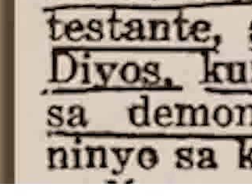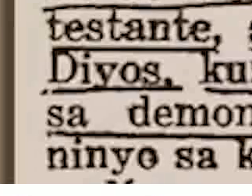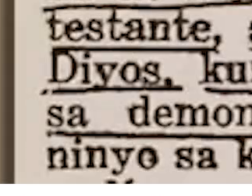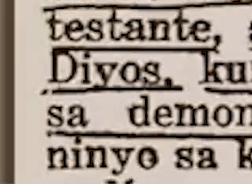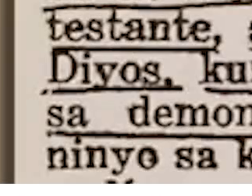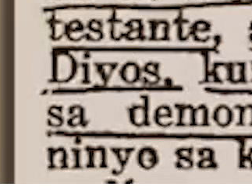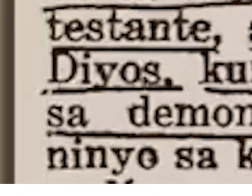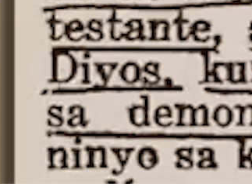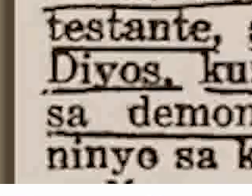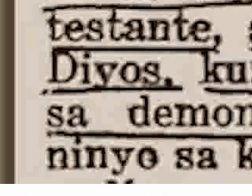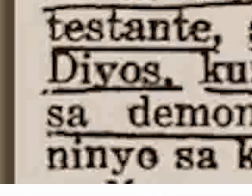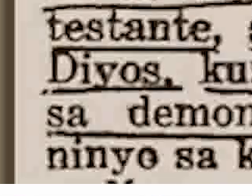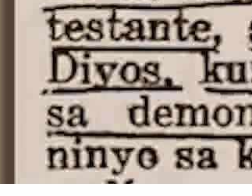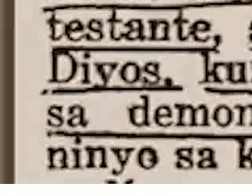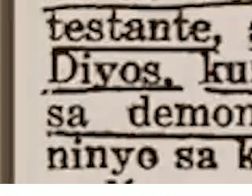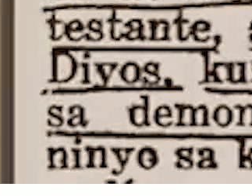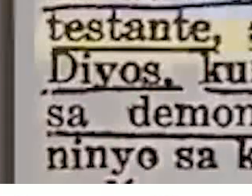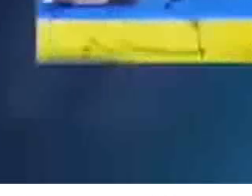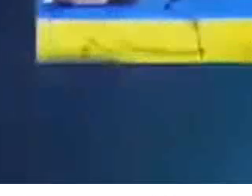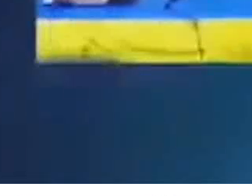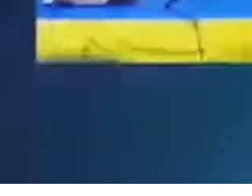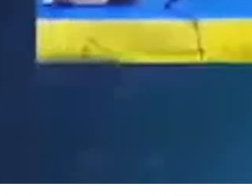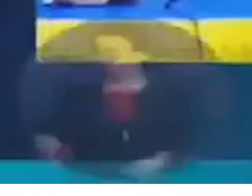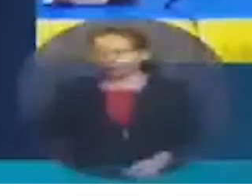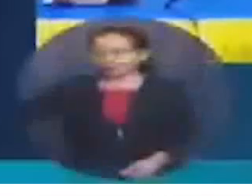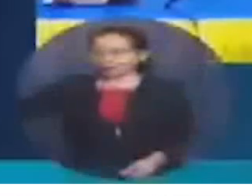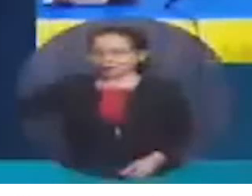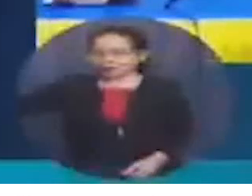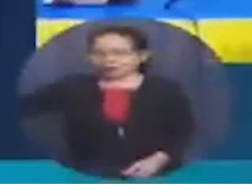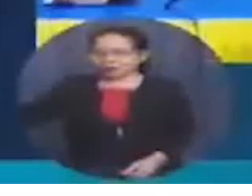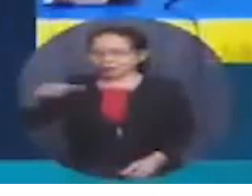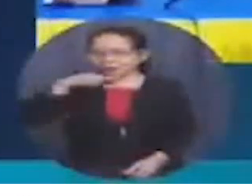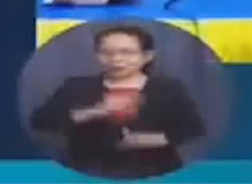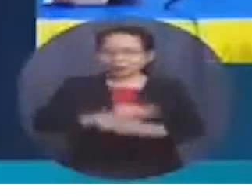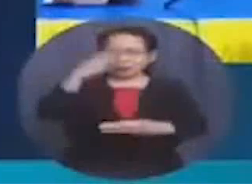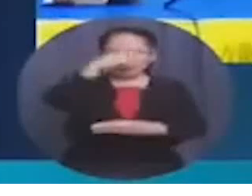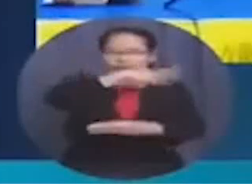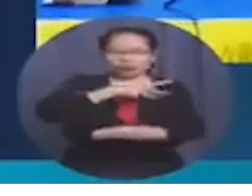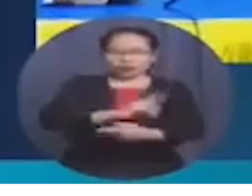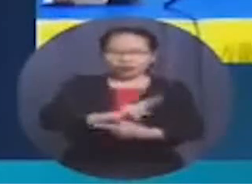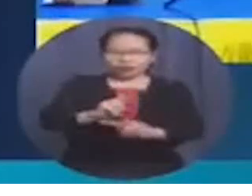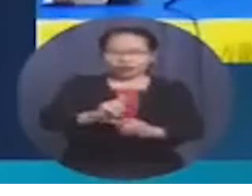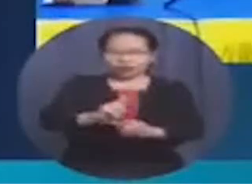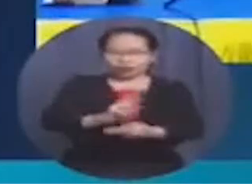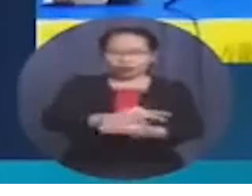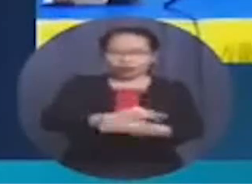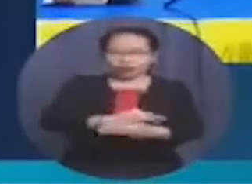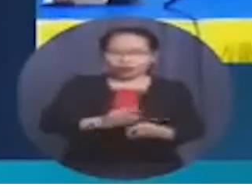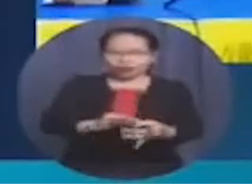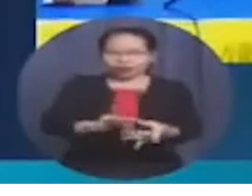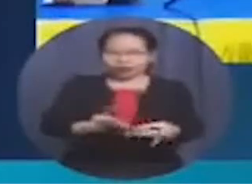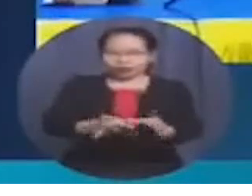ba pangalan ng paikot-ikot na yon? Ha? Hindi ito imbento, hindi ito kwento-kwento. May dokumento